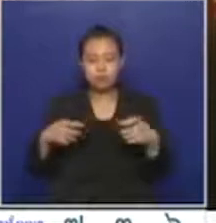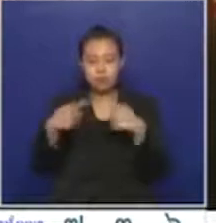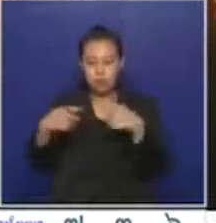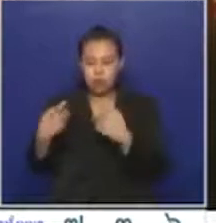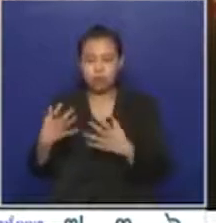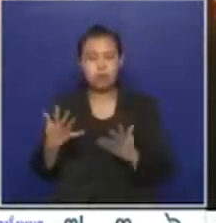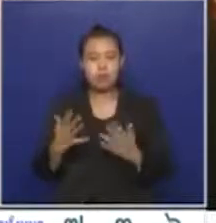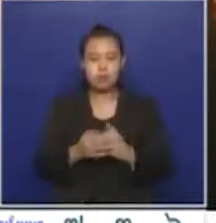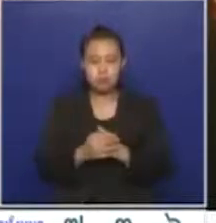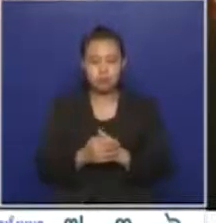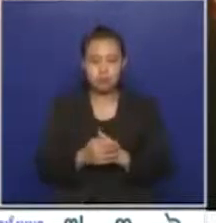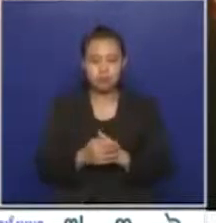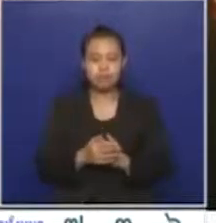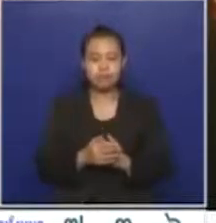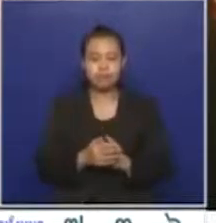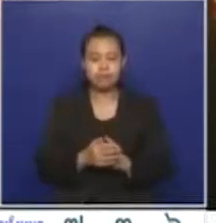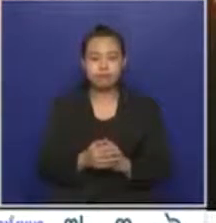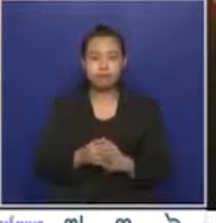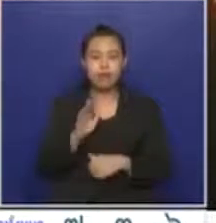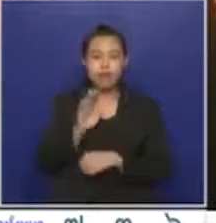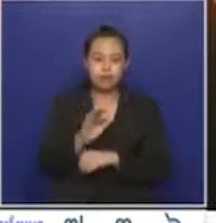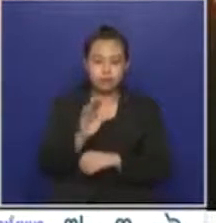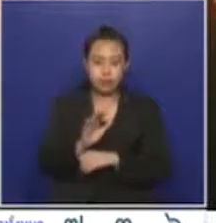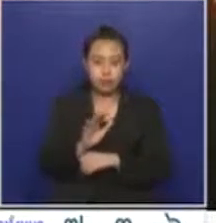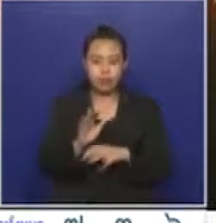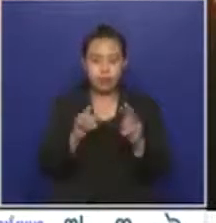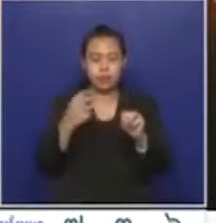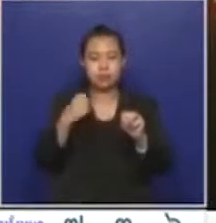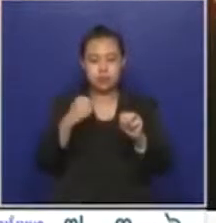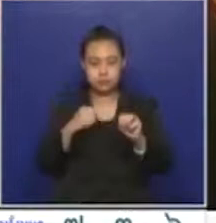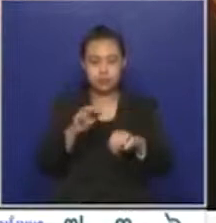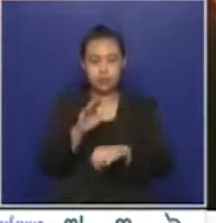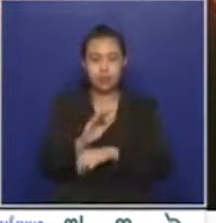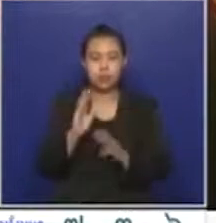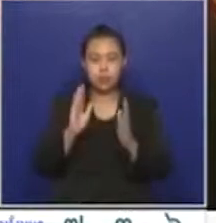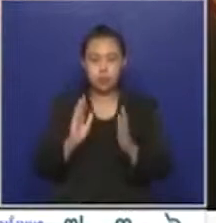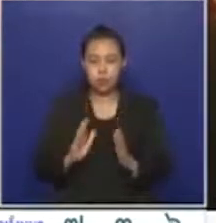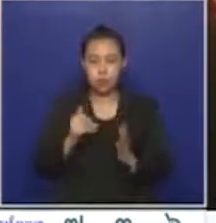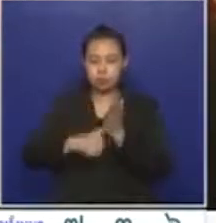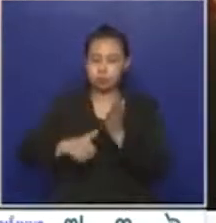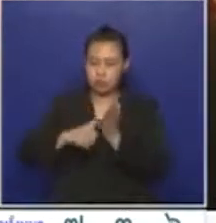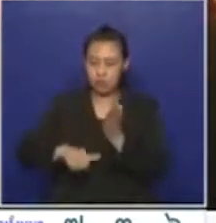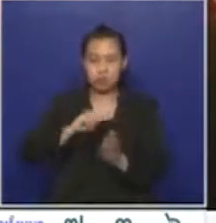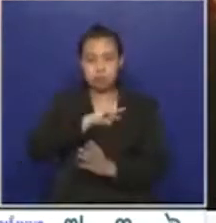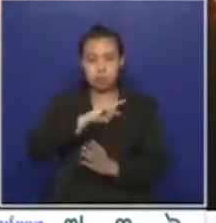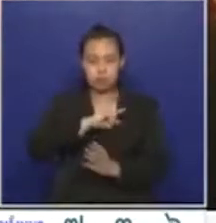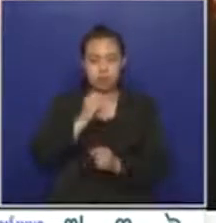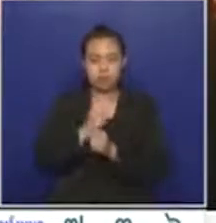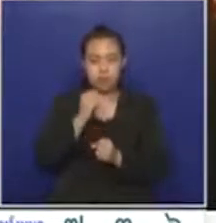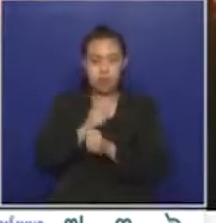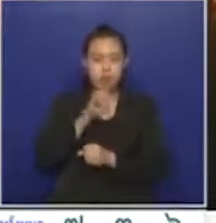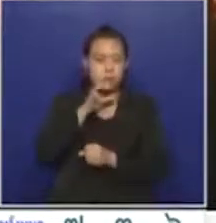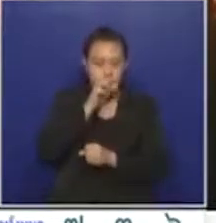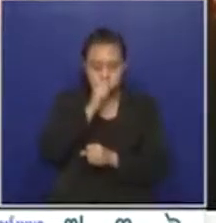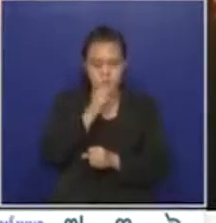ประมวลรัษฎากรที่กำหนดห้ามไม่ให้เจ้าหน้าที่ไม่ให้กรมสรรพากรเปิดเผยข้อมูลทางด้านภาษีให้กับบุคคลภายนอกดังนั้